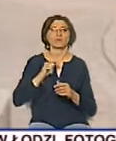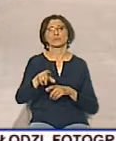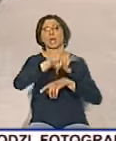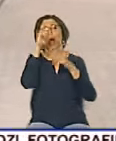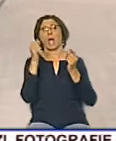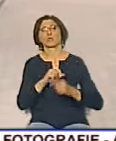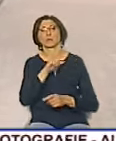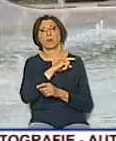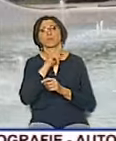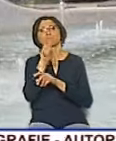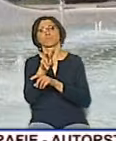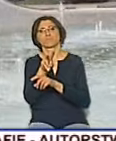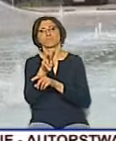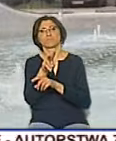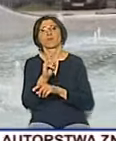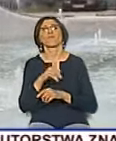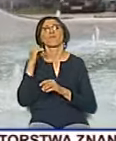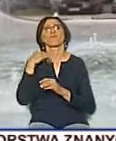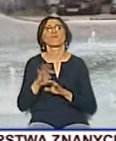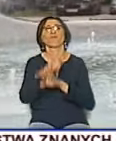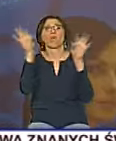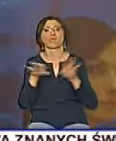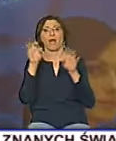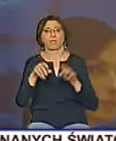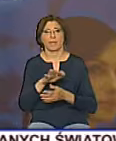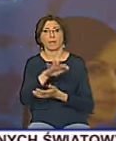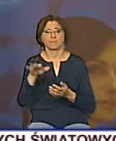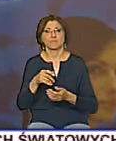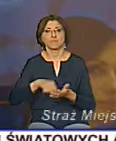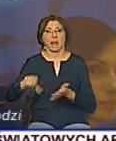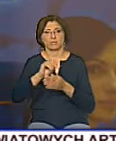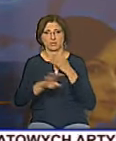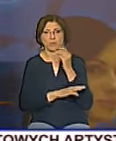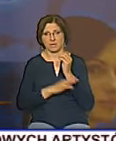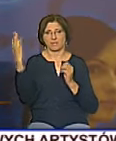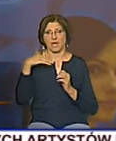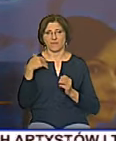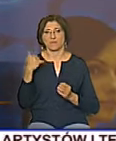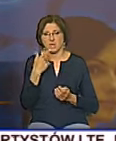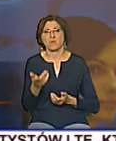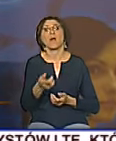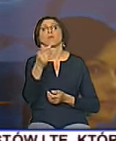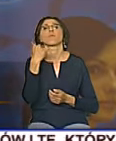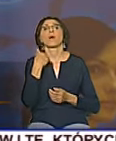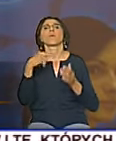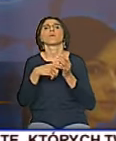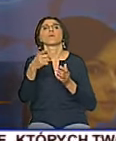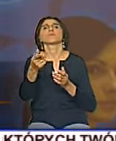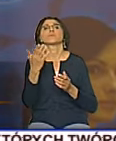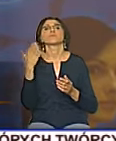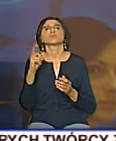pilnowali na przykład fontanny na placu Dąbrowskiego pamiętam że był taki moment Niemniej jednak dotyczyło